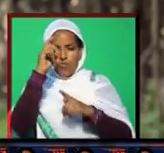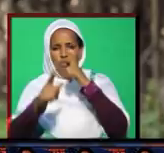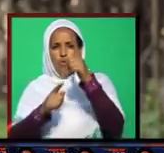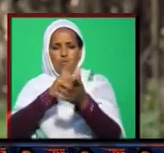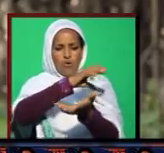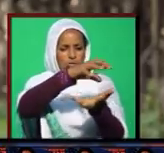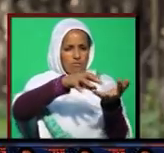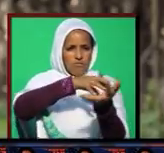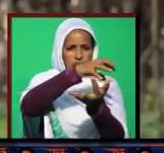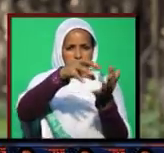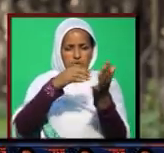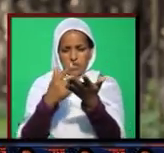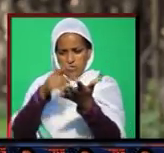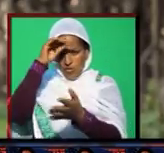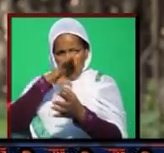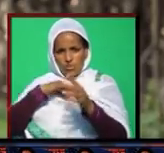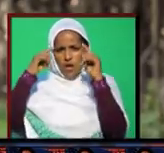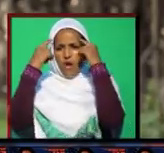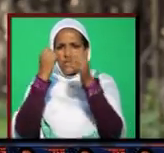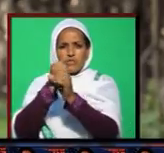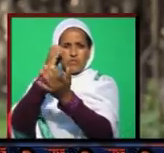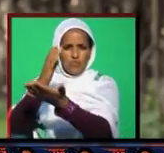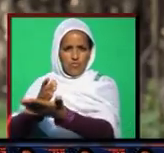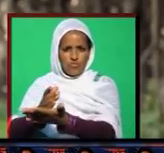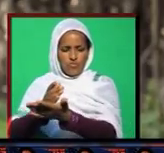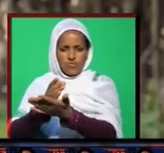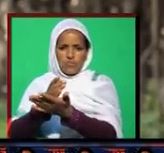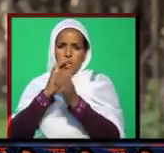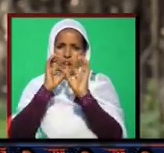ምክንያት ቋንቋቸውን እንደባልቀው እነዚህ ሰዎች ኃጢአት ከመስራት